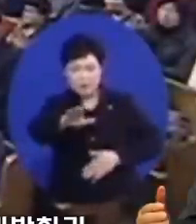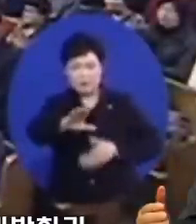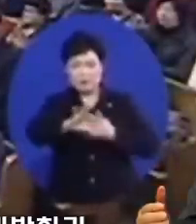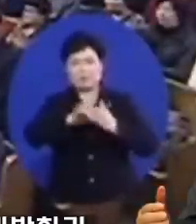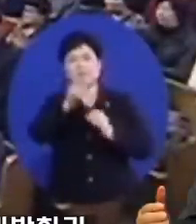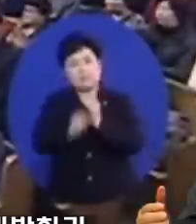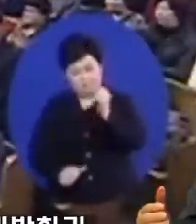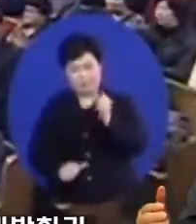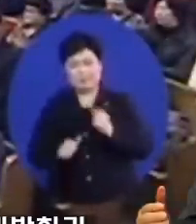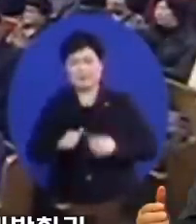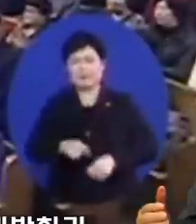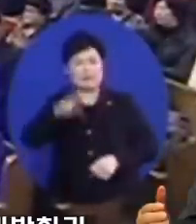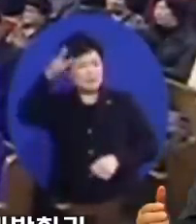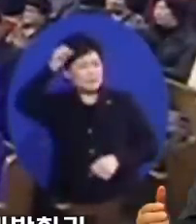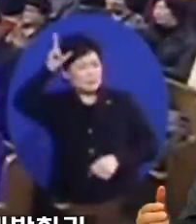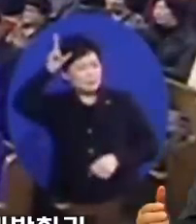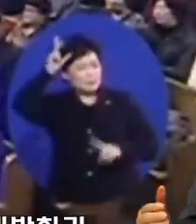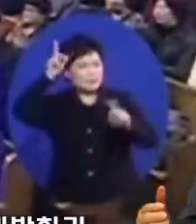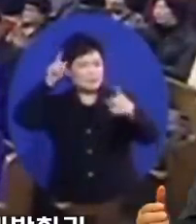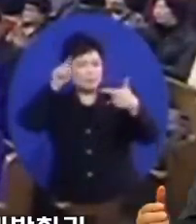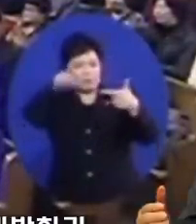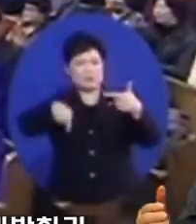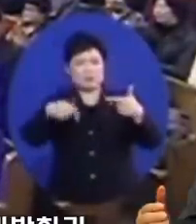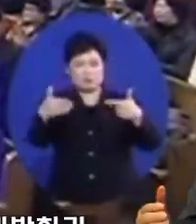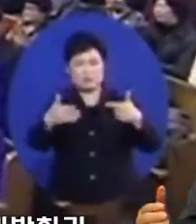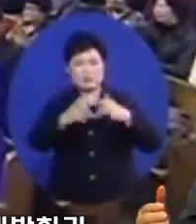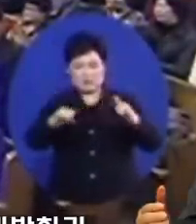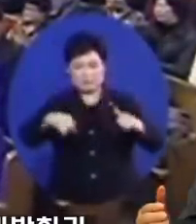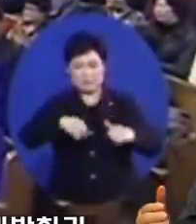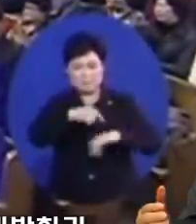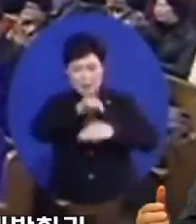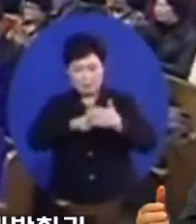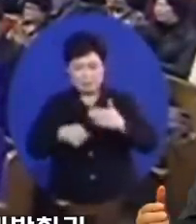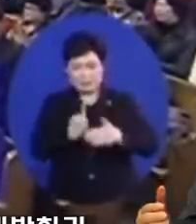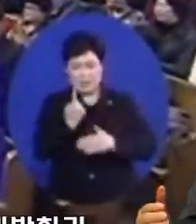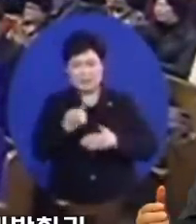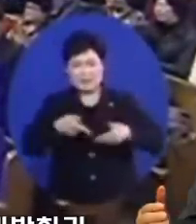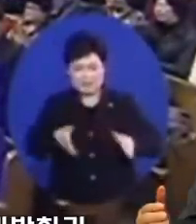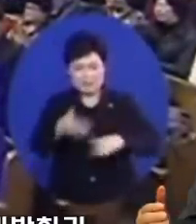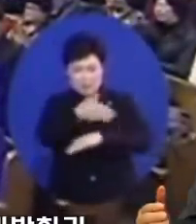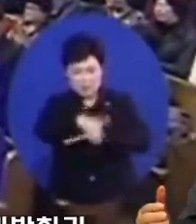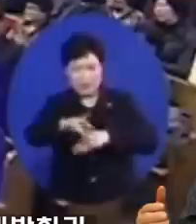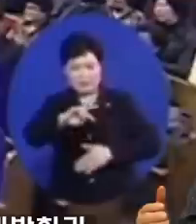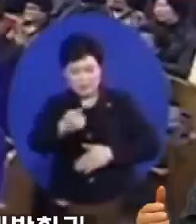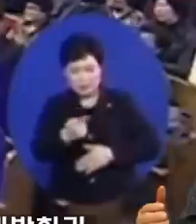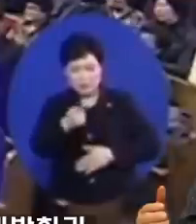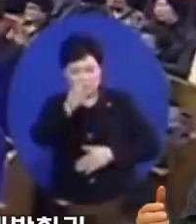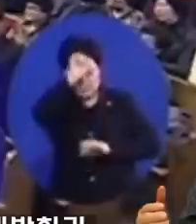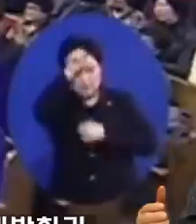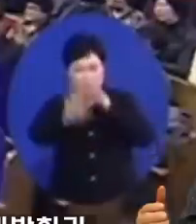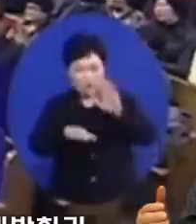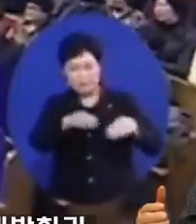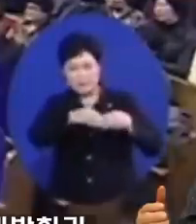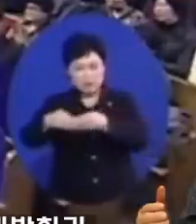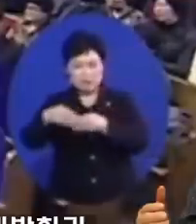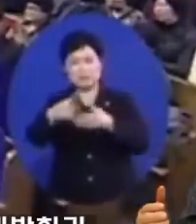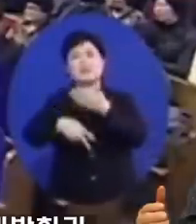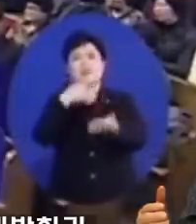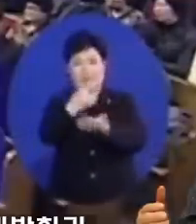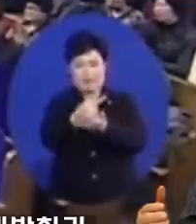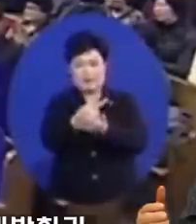실패합니다. 잠언서 16장 9절에 사람이 마음으로 자기의 길을 계획할지라도 그의 걸음을 인도하시는 이는